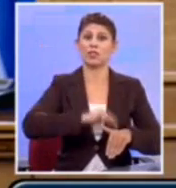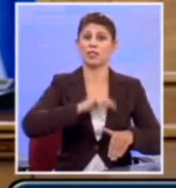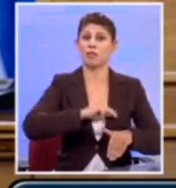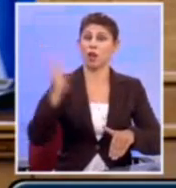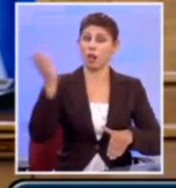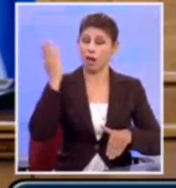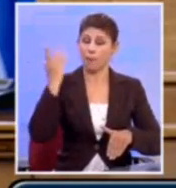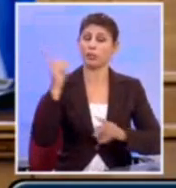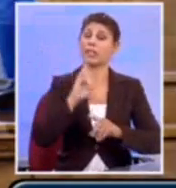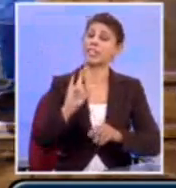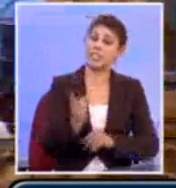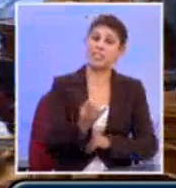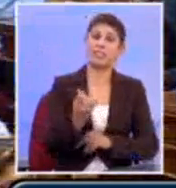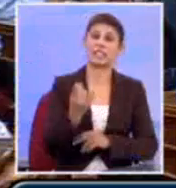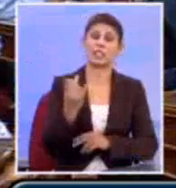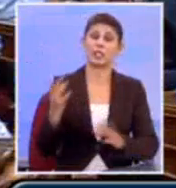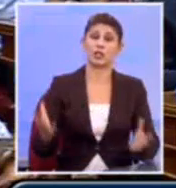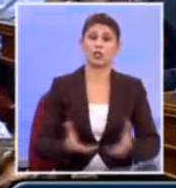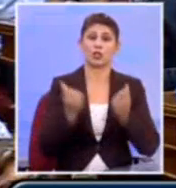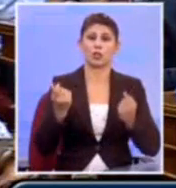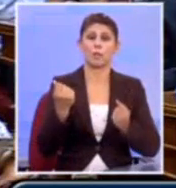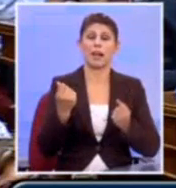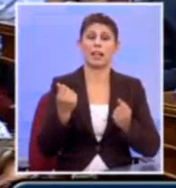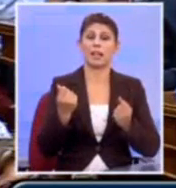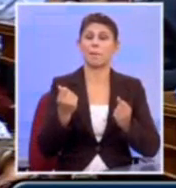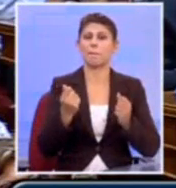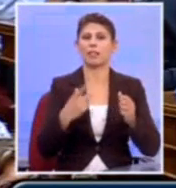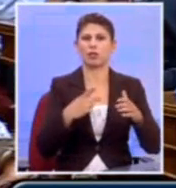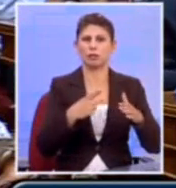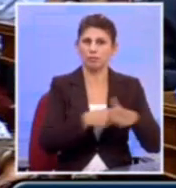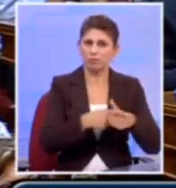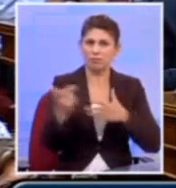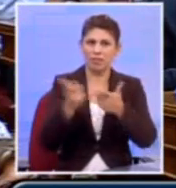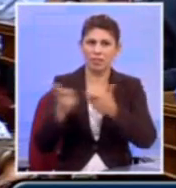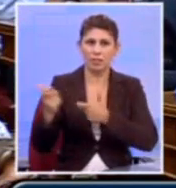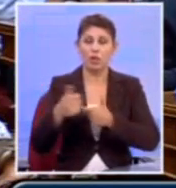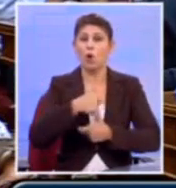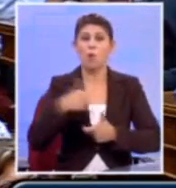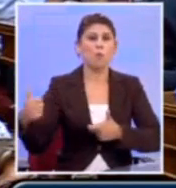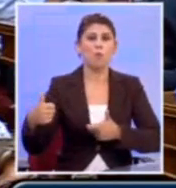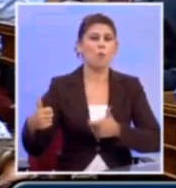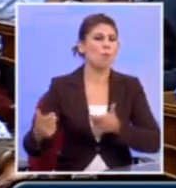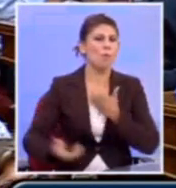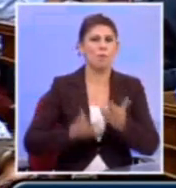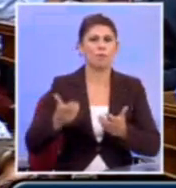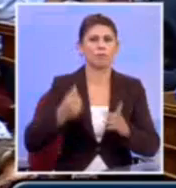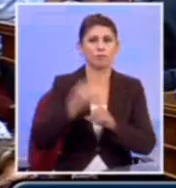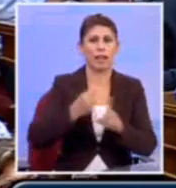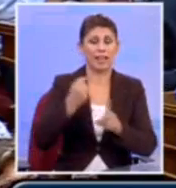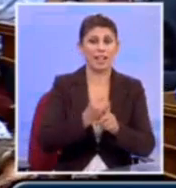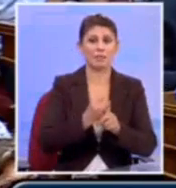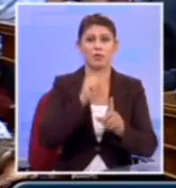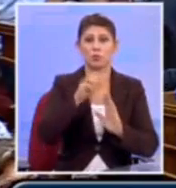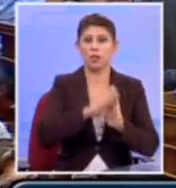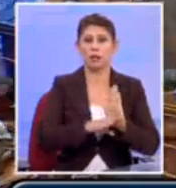κάποτε, είτε τη σωτηρία των χρηματοπιστωτών σήμερα, η μόνη καύσιμη ύλη για την υπεράσπιση του συντάγματος και την